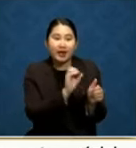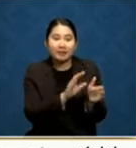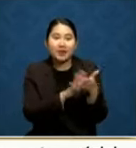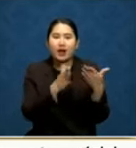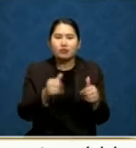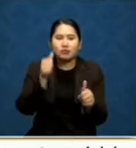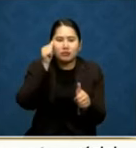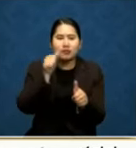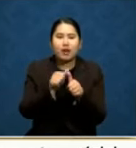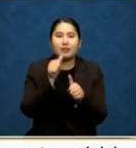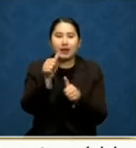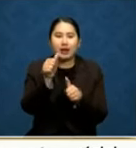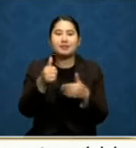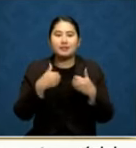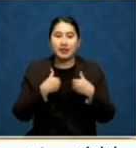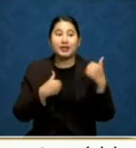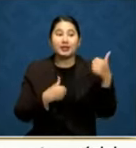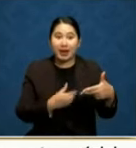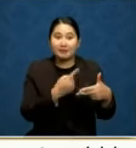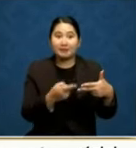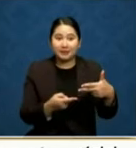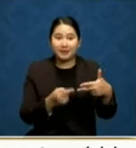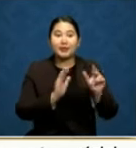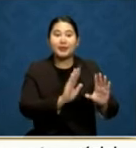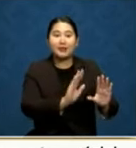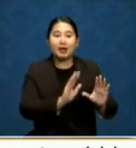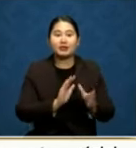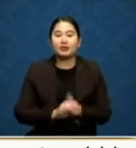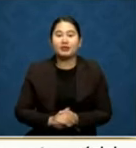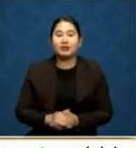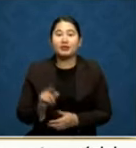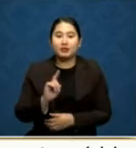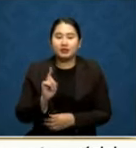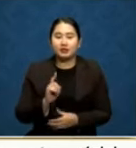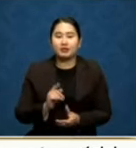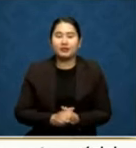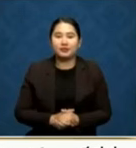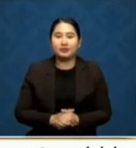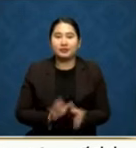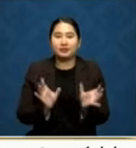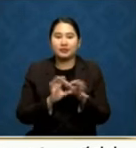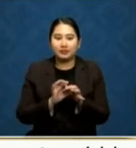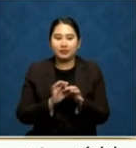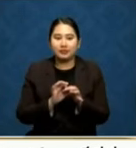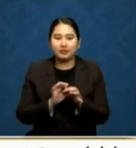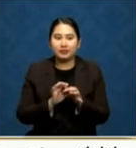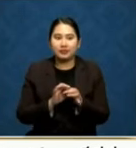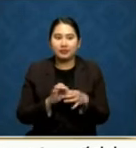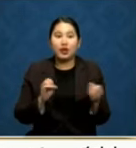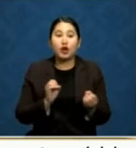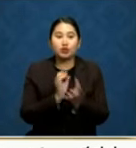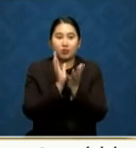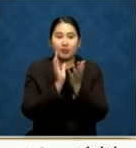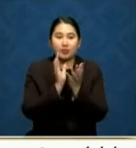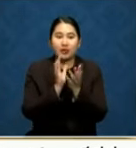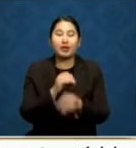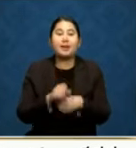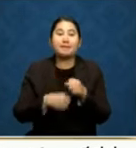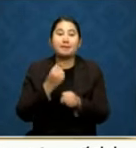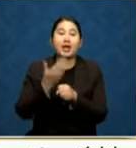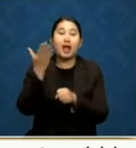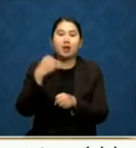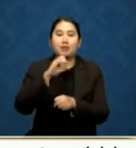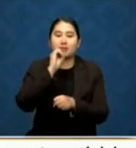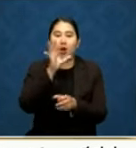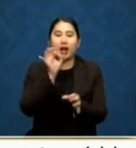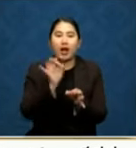ก็จำได้ว่าผมมอยู่ 3 ประเด็นที่ฝากท่านไ้คือ 1.ื่องของคามสีหายที่เกิดขึ้นปีที่แล้วท่านบอกว